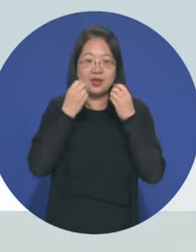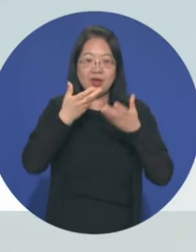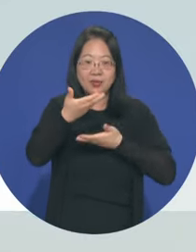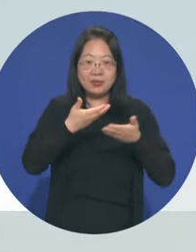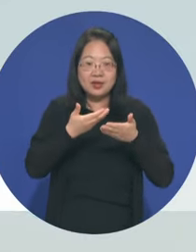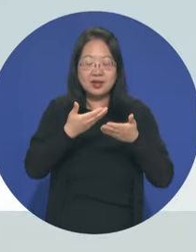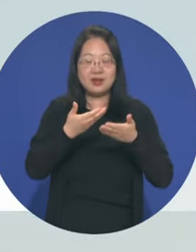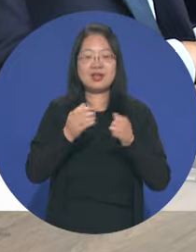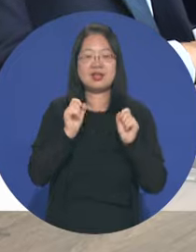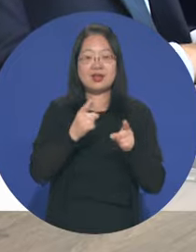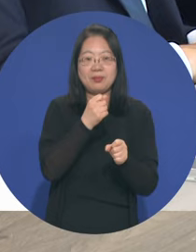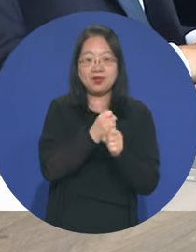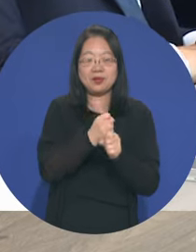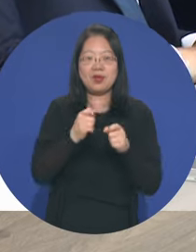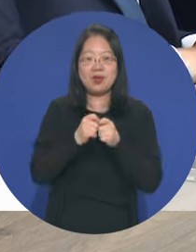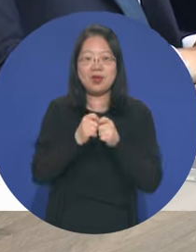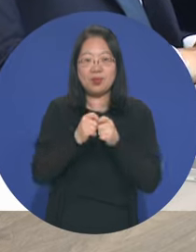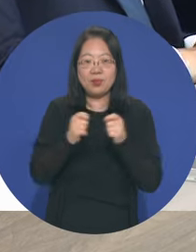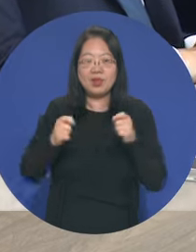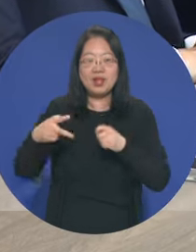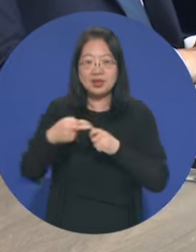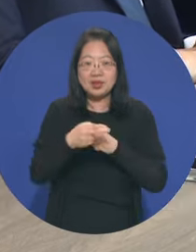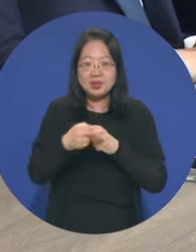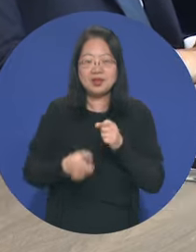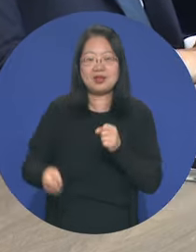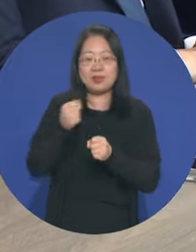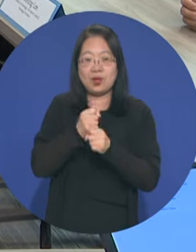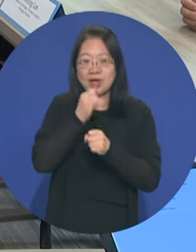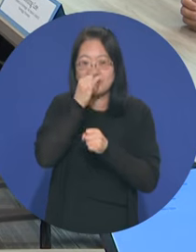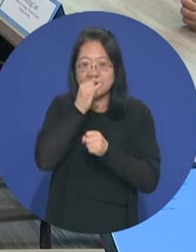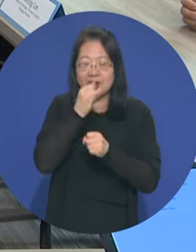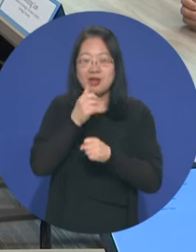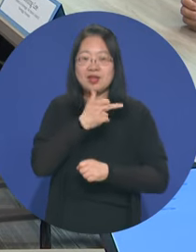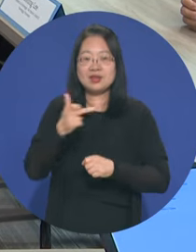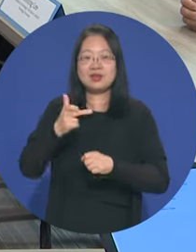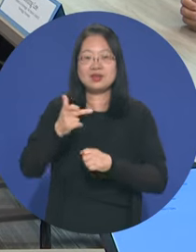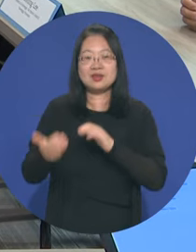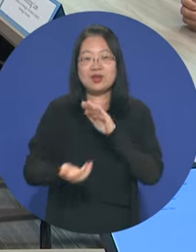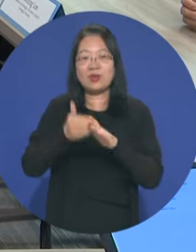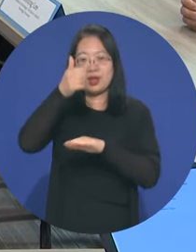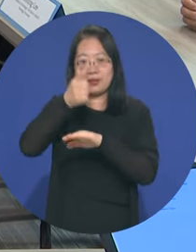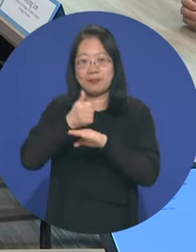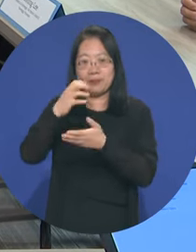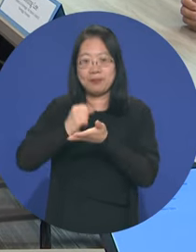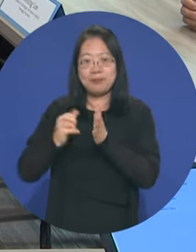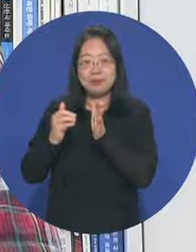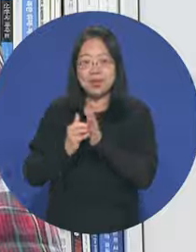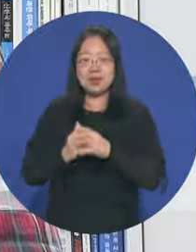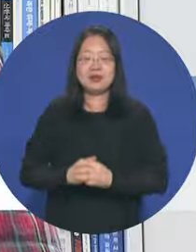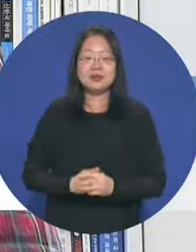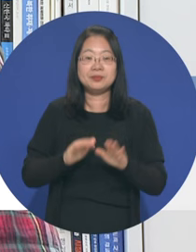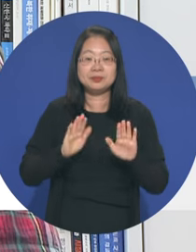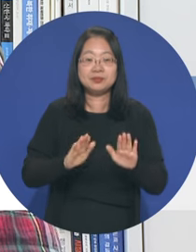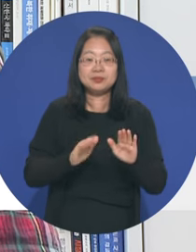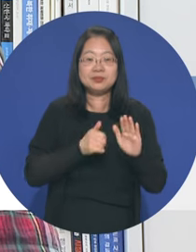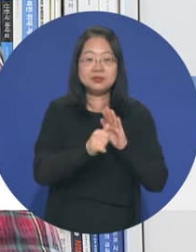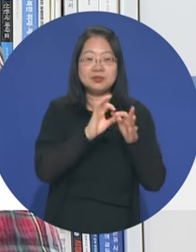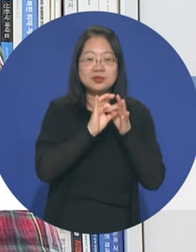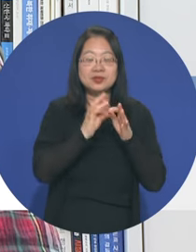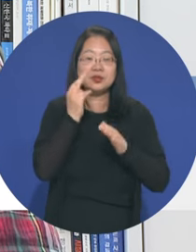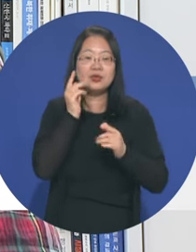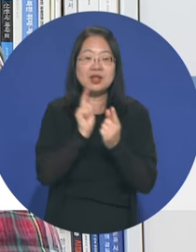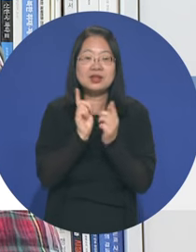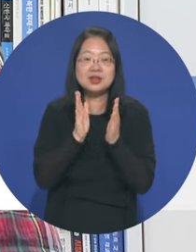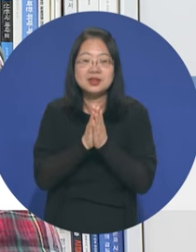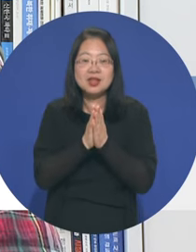물꼬를 트고 오랜 기간 끊어진 관계를 다시 이었다는 점에서 괄목할 만한 성과라는 평가입니다. 이번 방문을 통해서